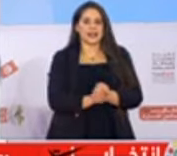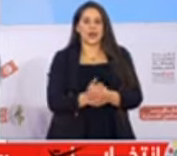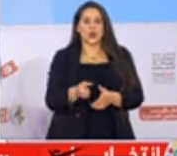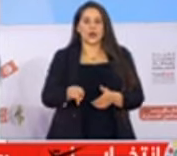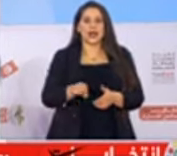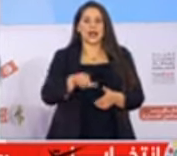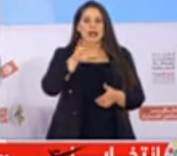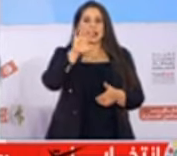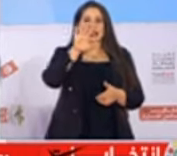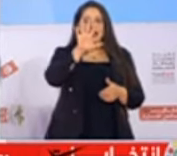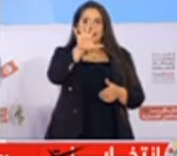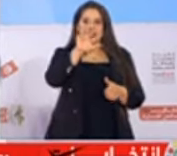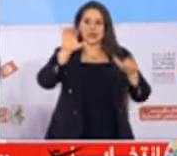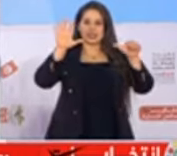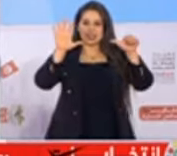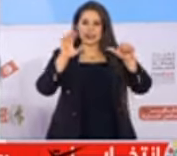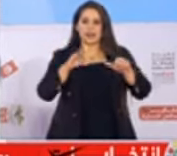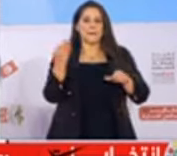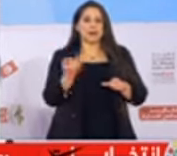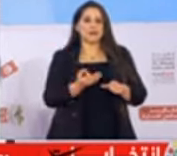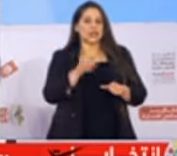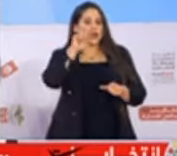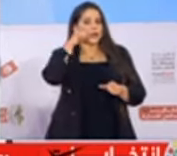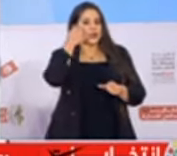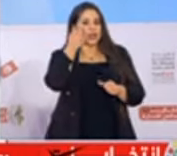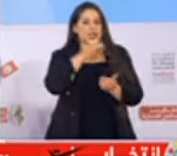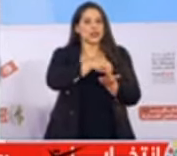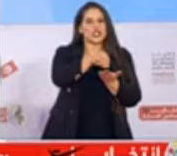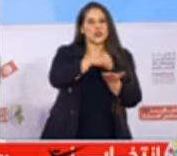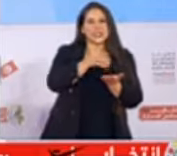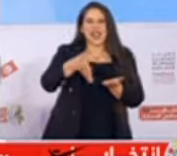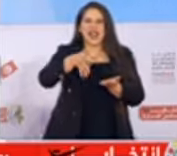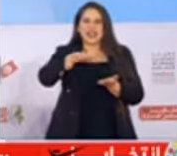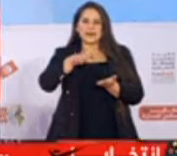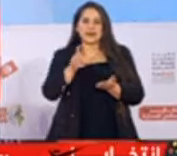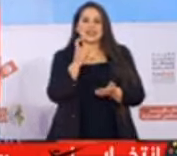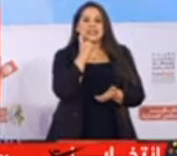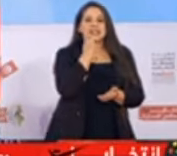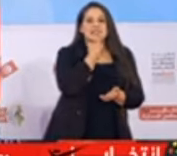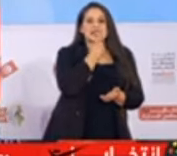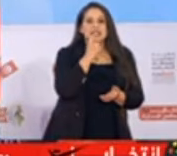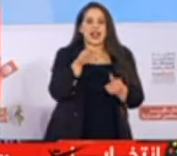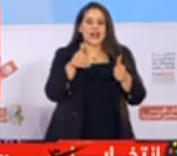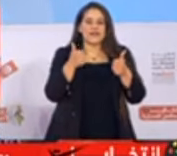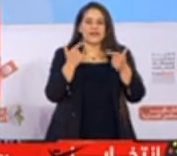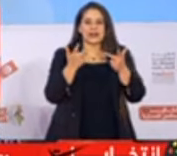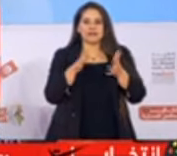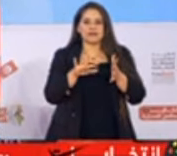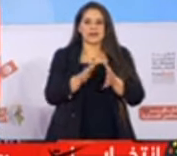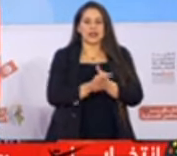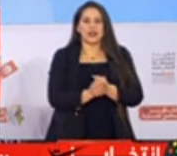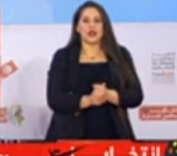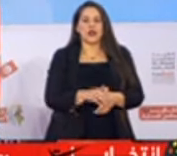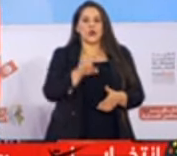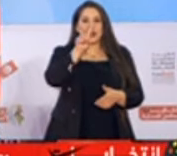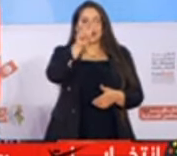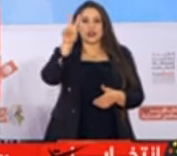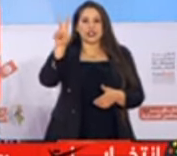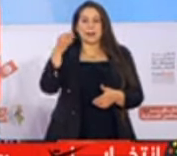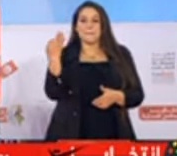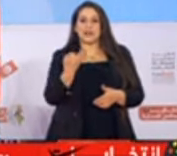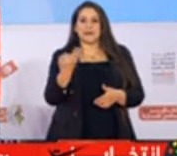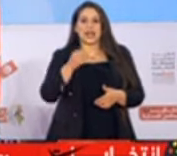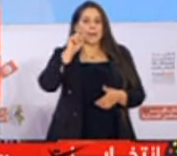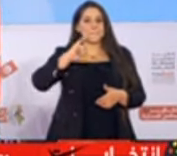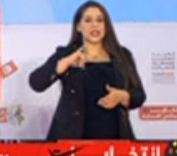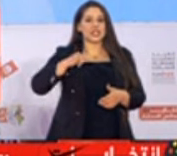الذكور. وبالنسبة لتوزيع المقترعين حسب الفئات العمرية، 21% من المصوتين هم من